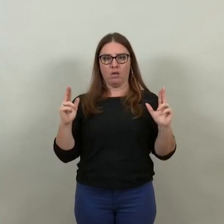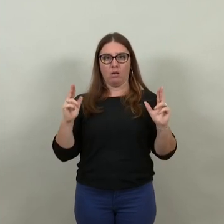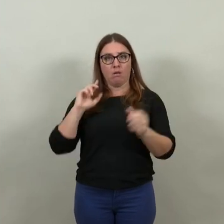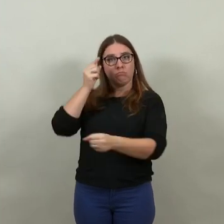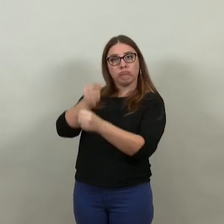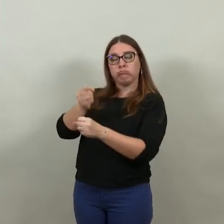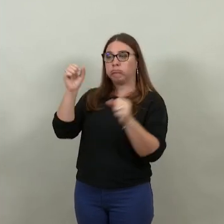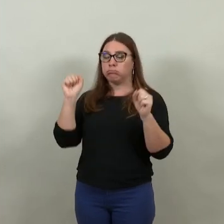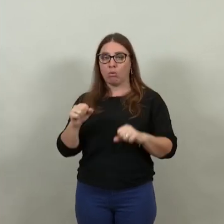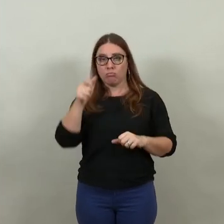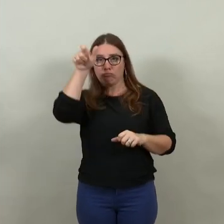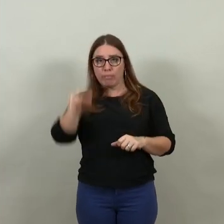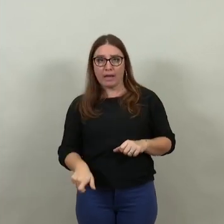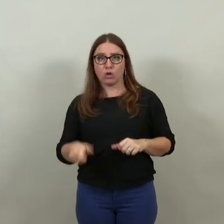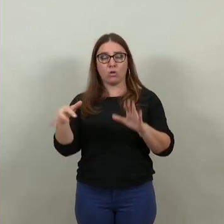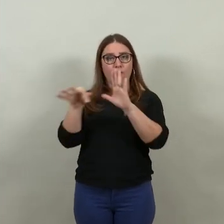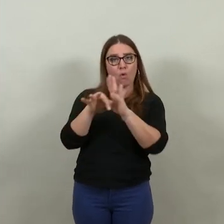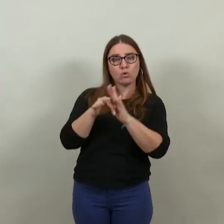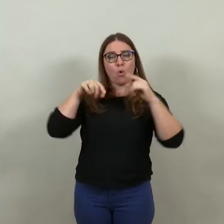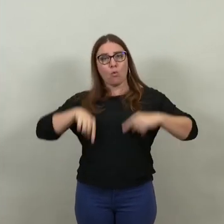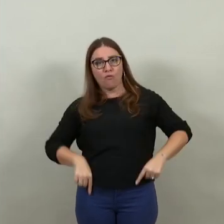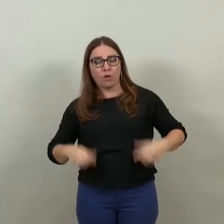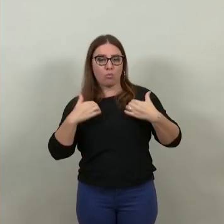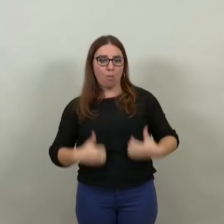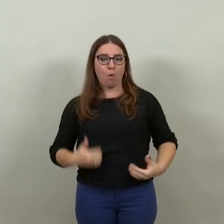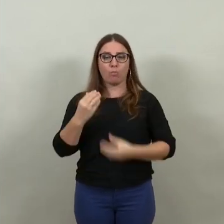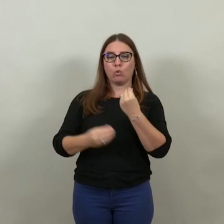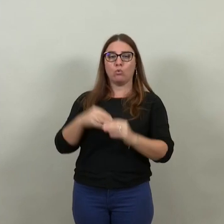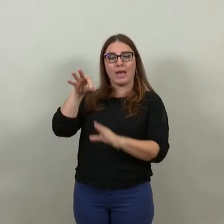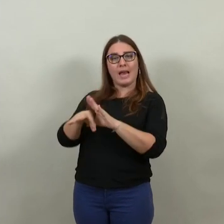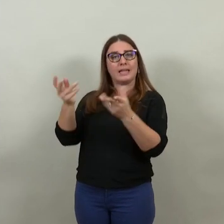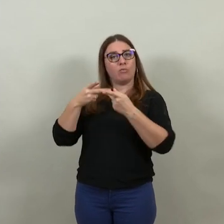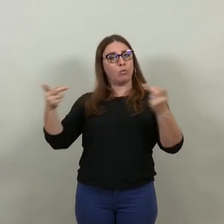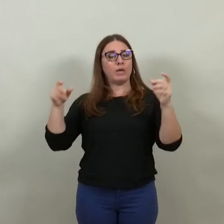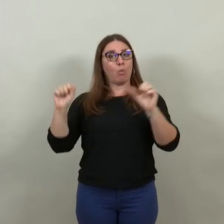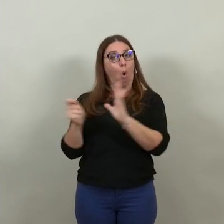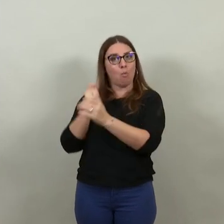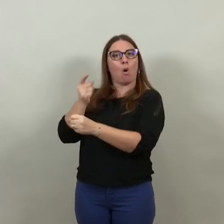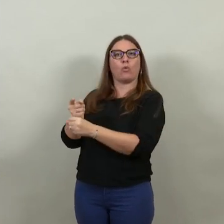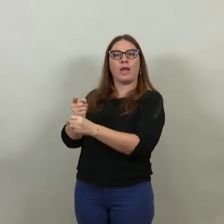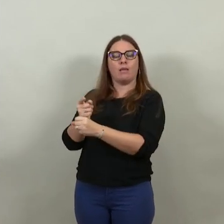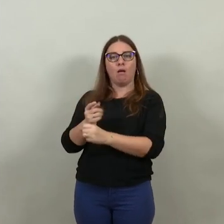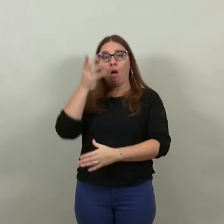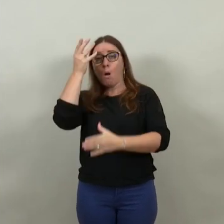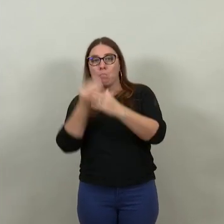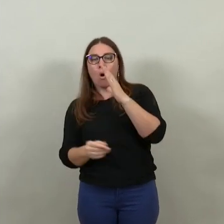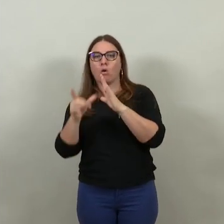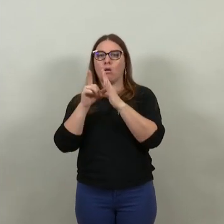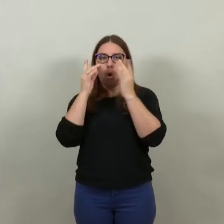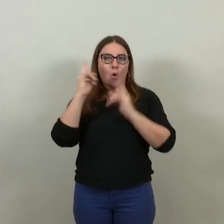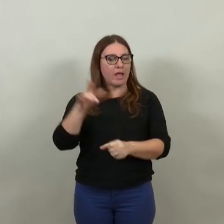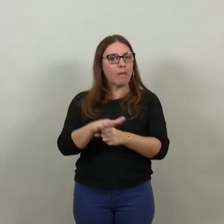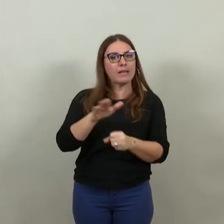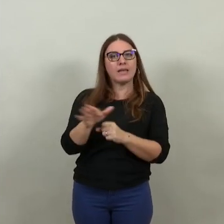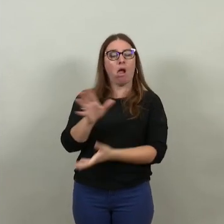toute personne exerçant une fonction de membre du gouvernement ou de mandat électif public au moment des faits pour des manquements au devoir de probité